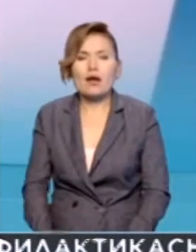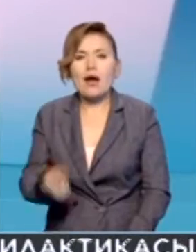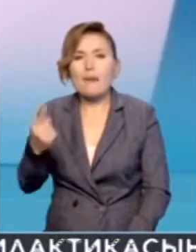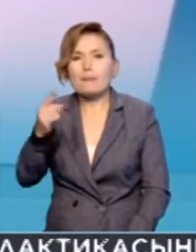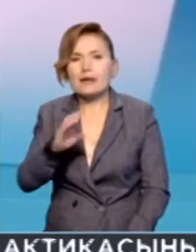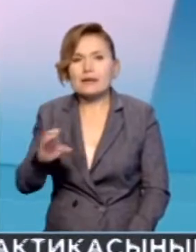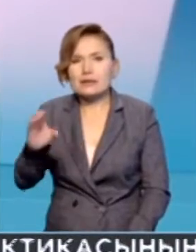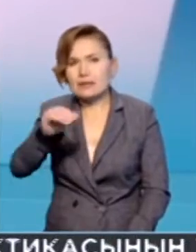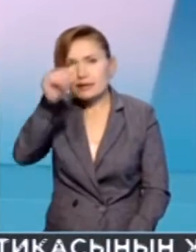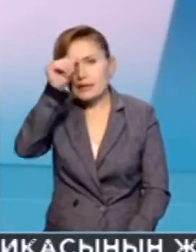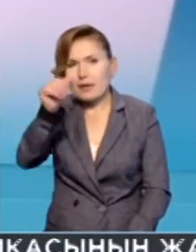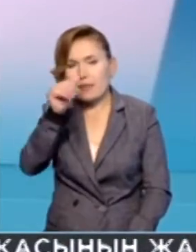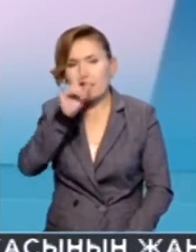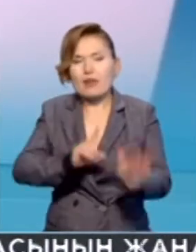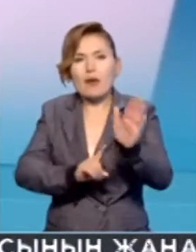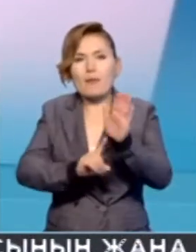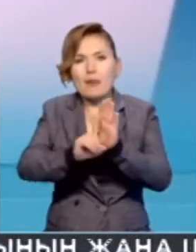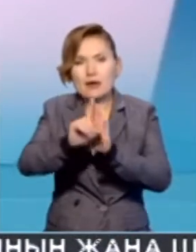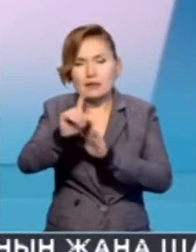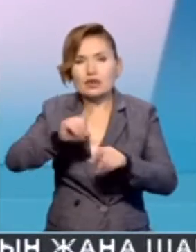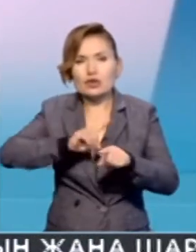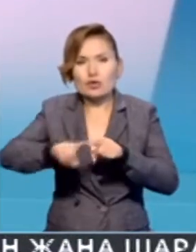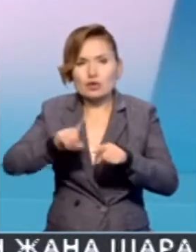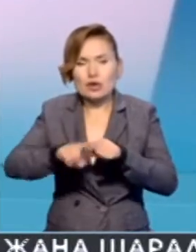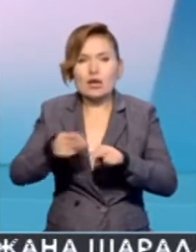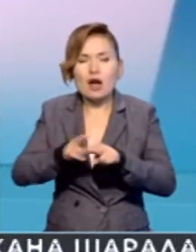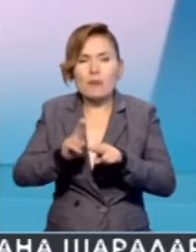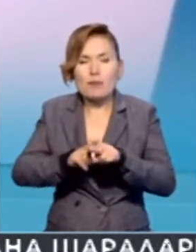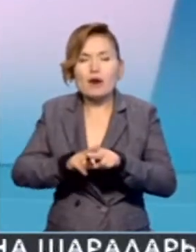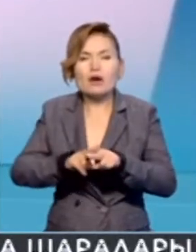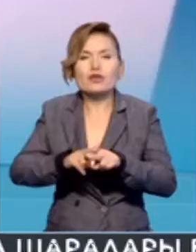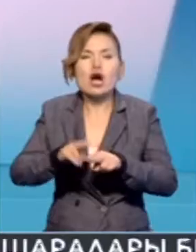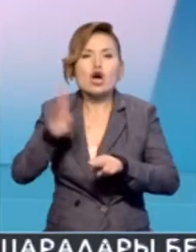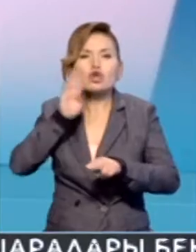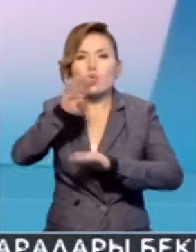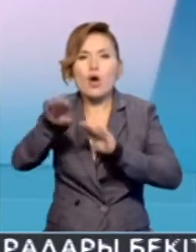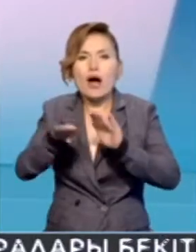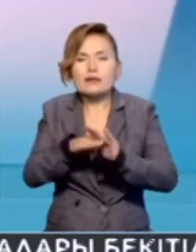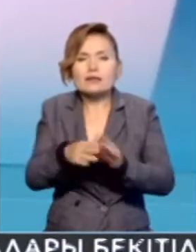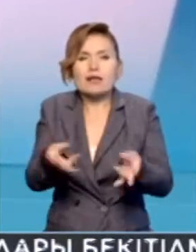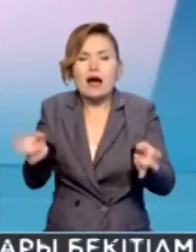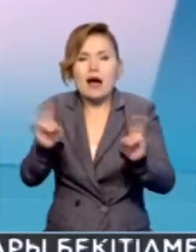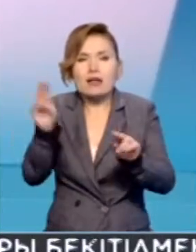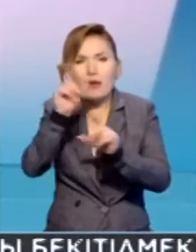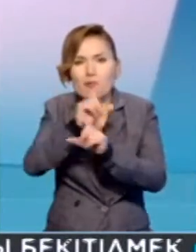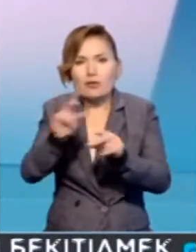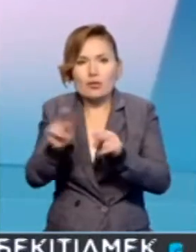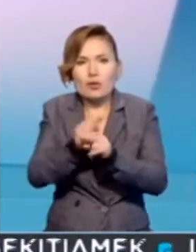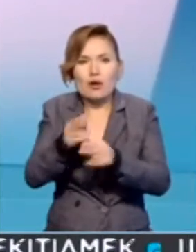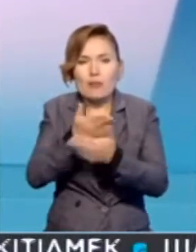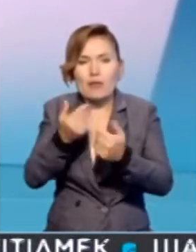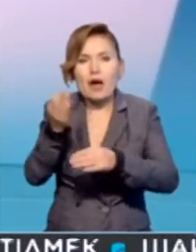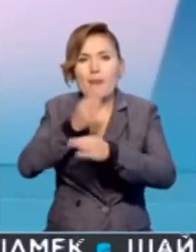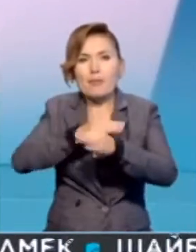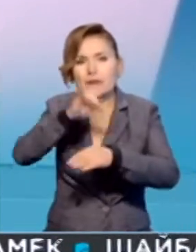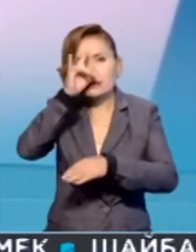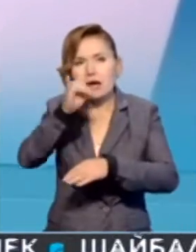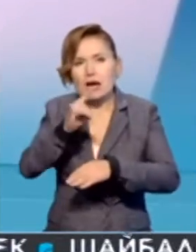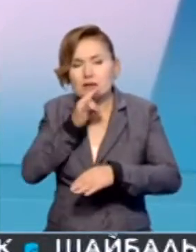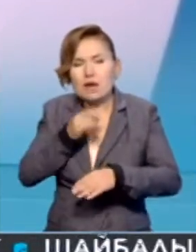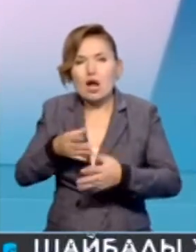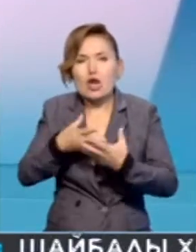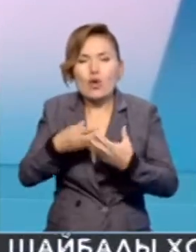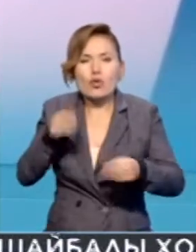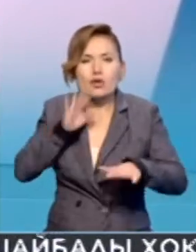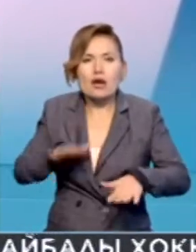Оқу жылының басталуына санаулы күн қалды, ал су кетіп құлаған мектеп әлі жөнделмеген. Батыс Қазақстанда көктемгі су тасқынынан зардап